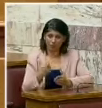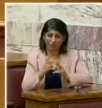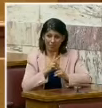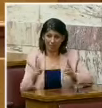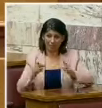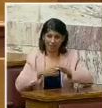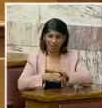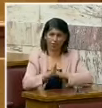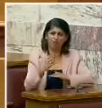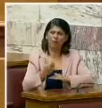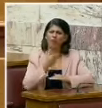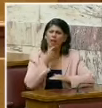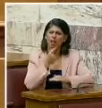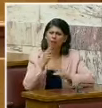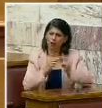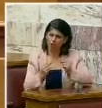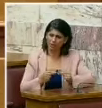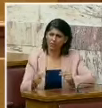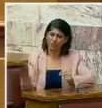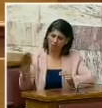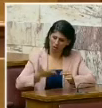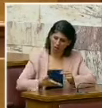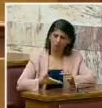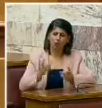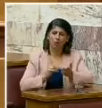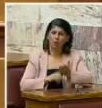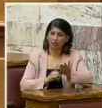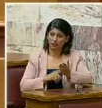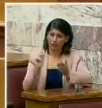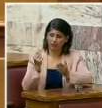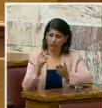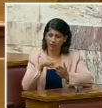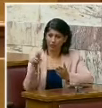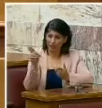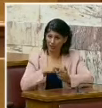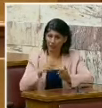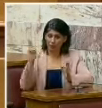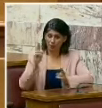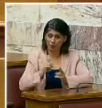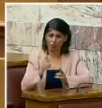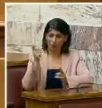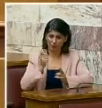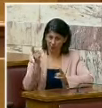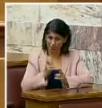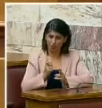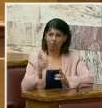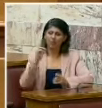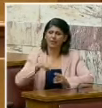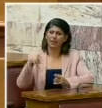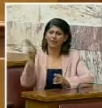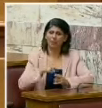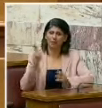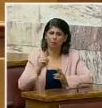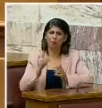υπάρχει πολύ εύκολη λύση. Ελάτε, νομοθετήστε λοιπόν στη Βουλή, καταργήστε τις μειώσεις των συντάξεων, καταργήστε και τη μείωση του αφορολόγητου και πράγματι τότε θα